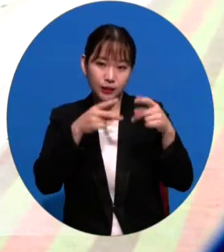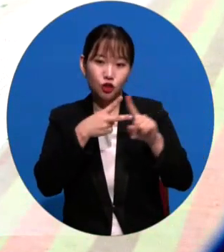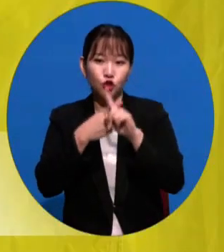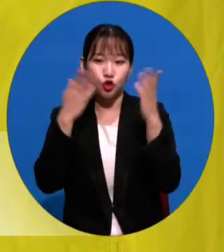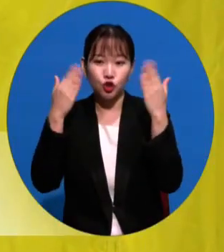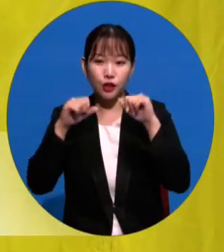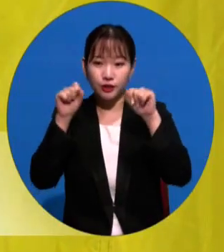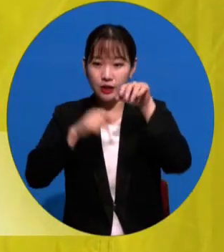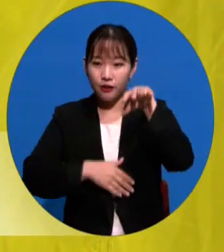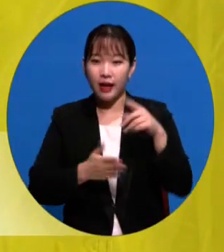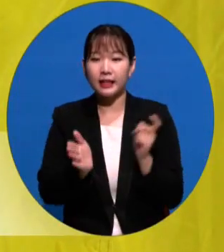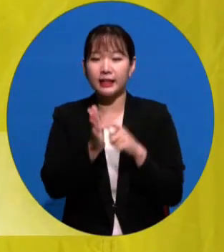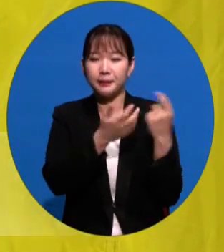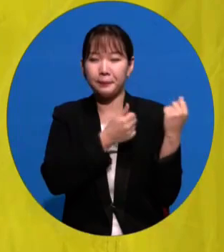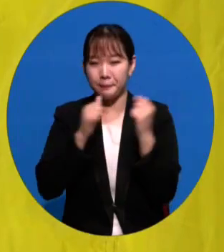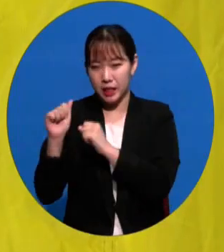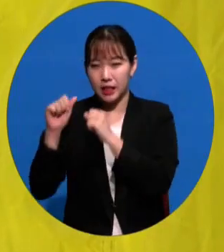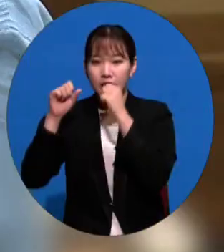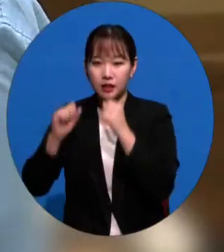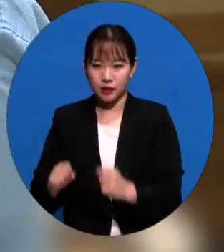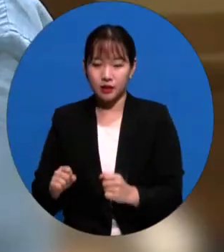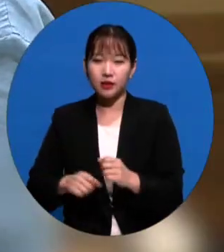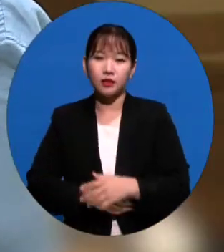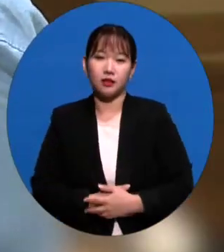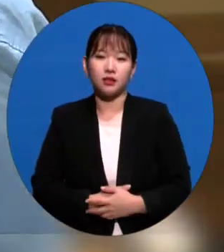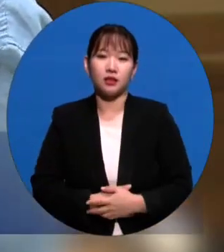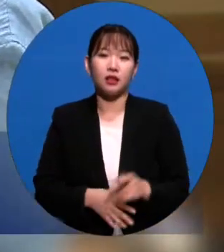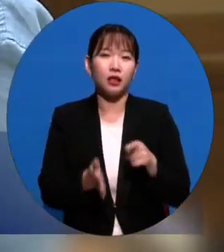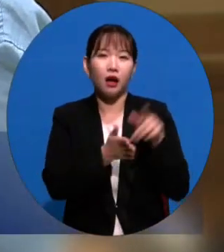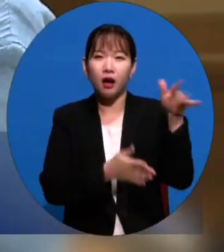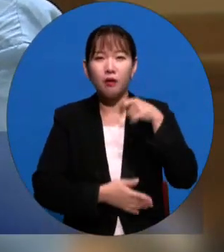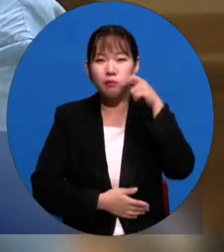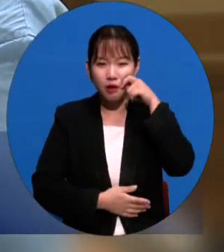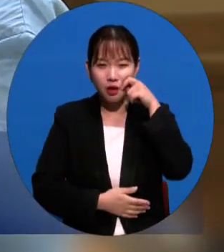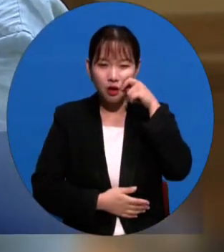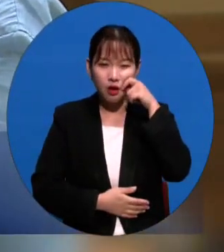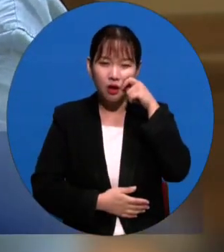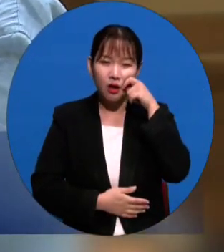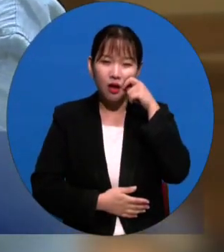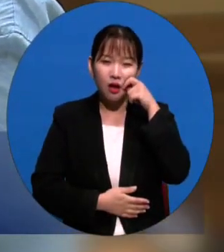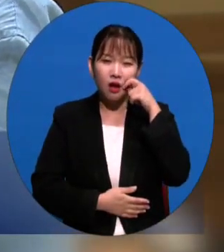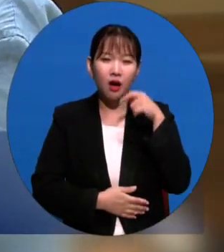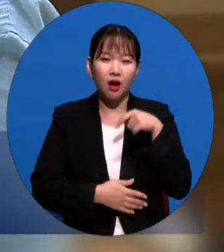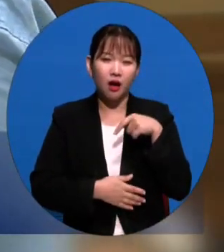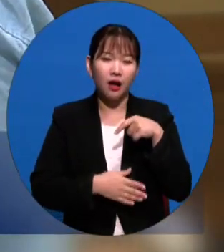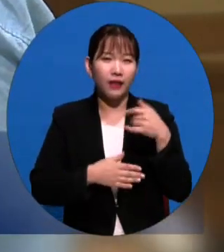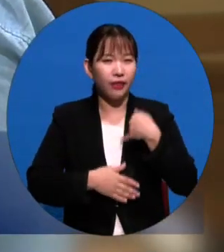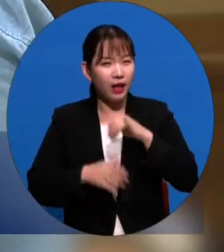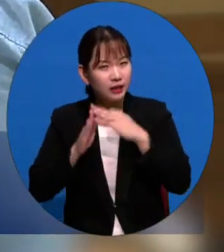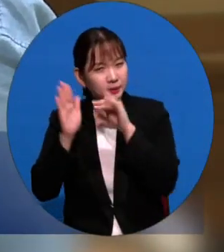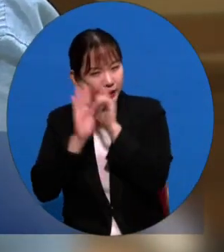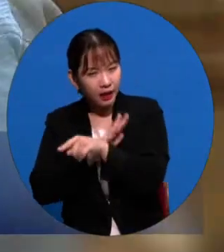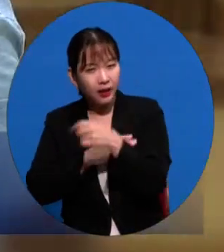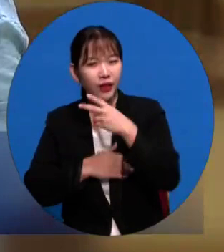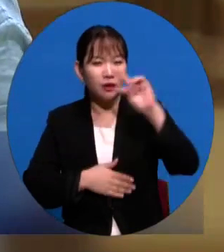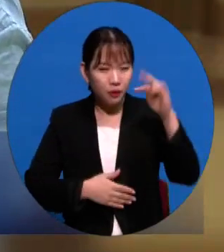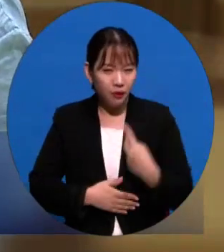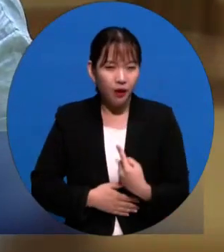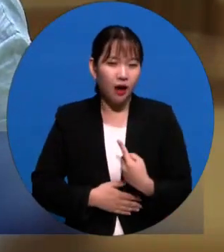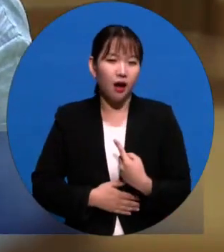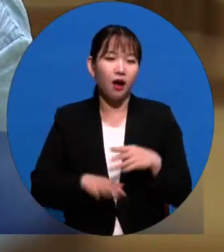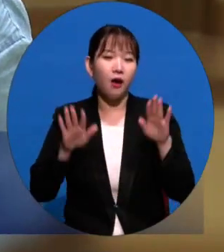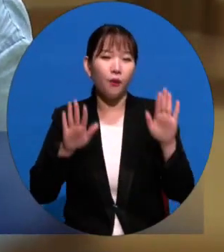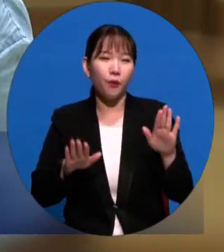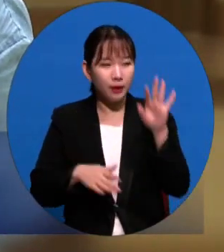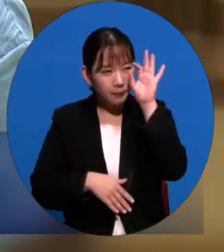중학교 체육관으로 긴급 대피해 있습니다. 약도 못 챙기고 막 우리도 막 나갔다가 딸내 집으로 갔다 다시 일로 왔죠.